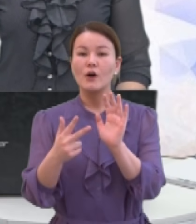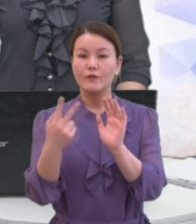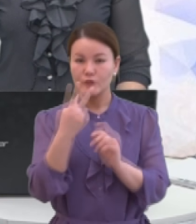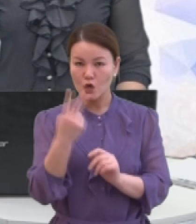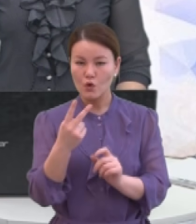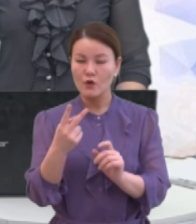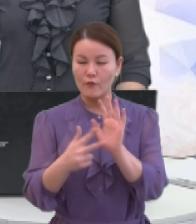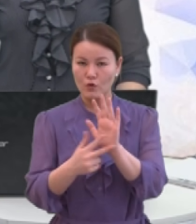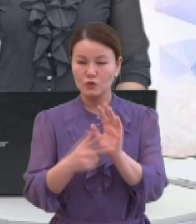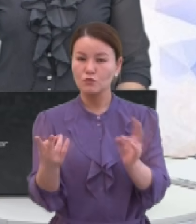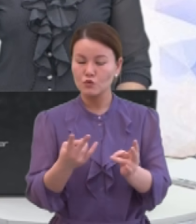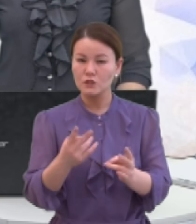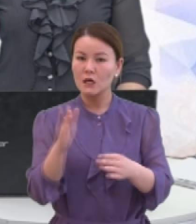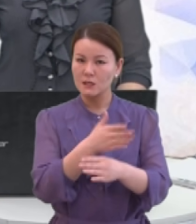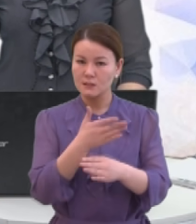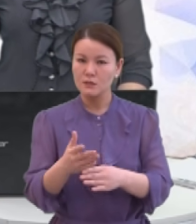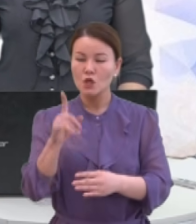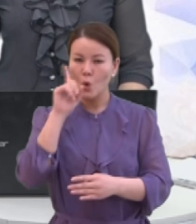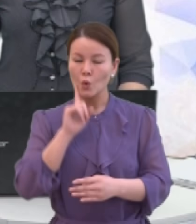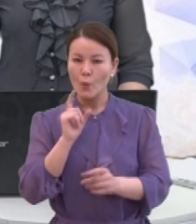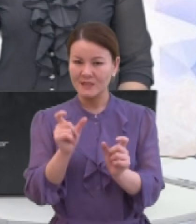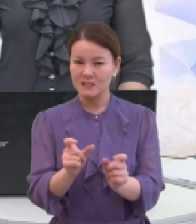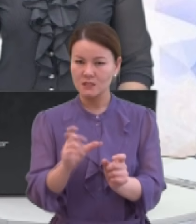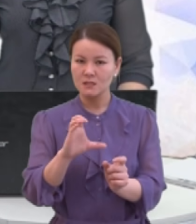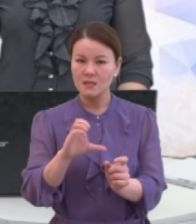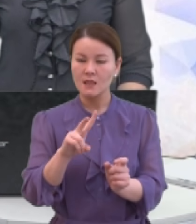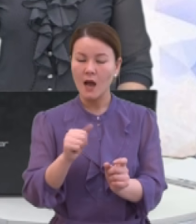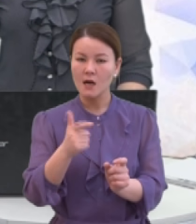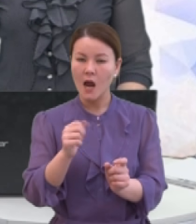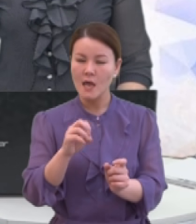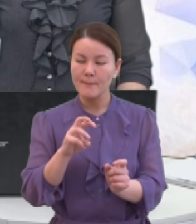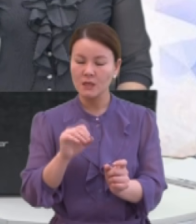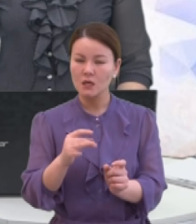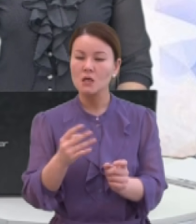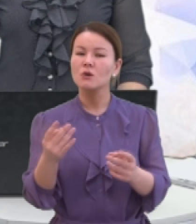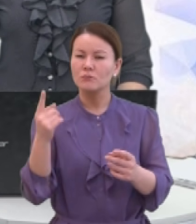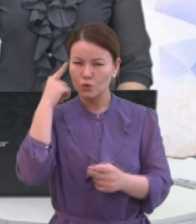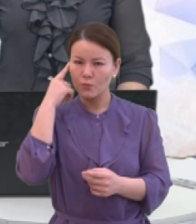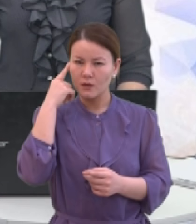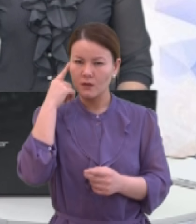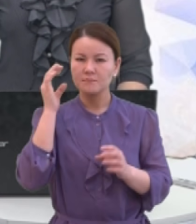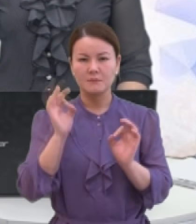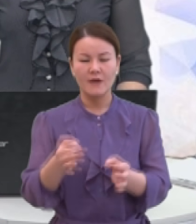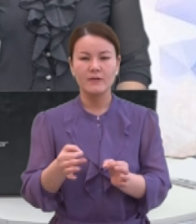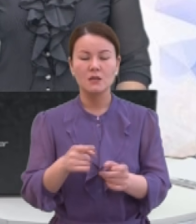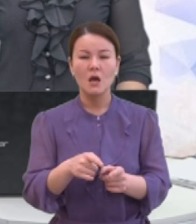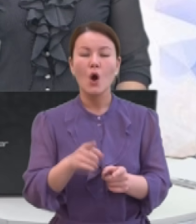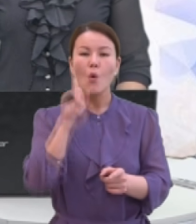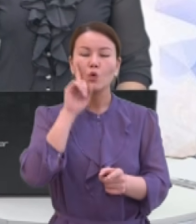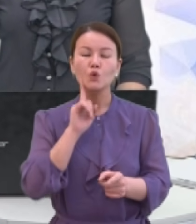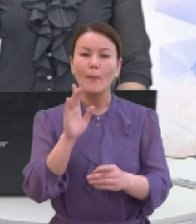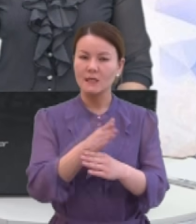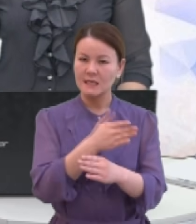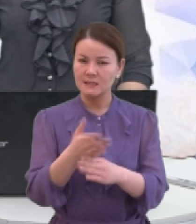раскладываем на удобные слагаемые подумали правильно удобно разложить